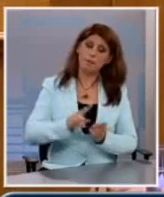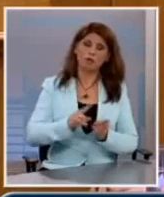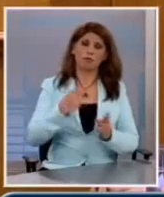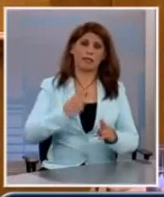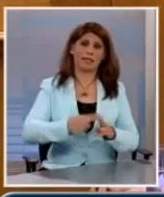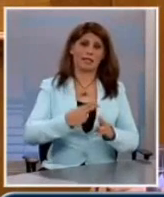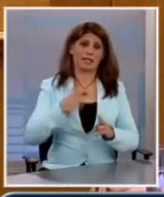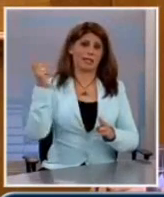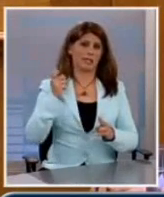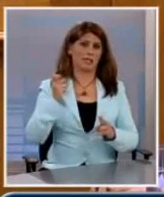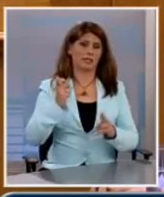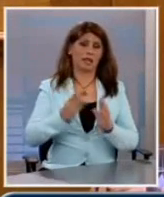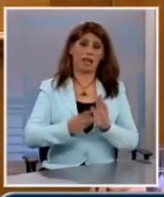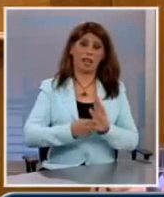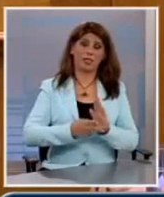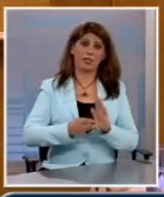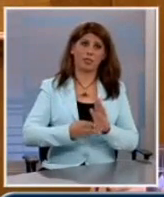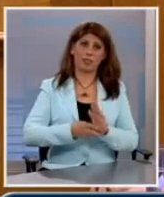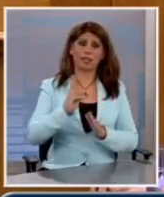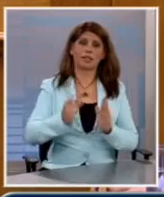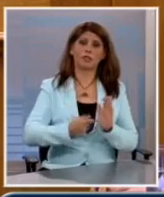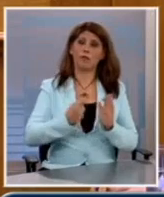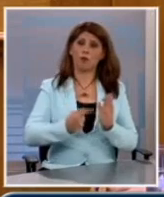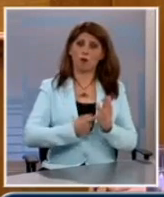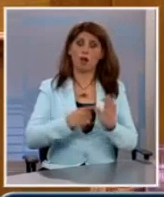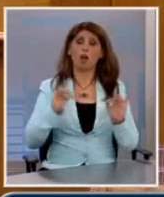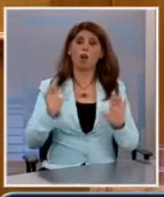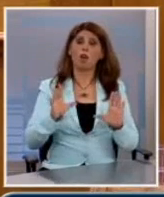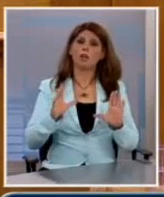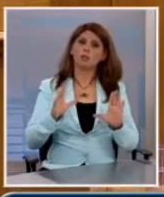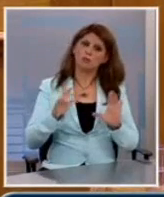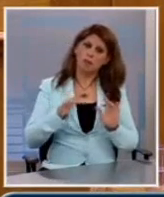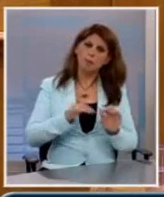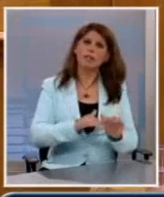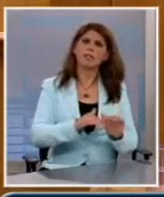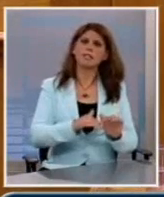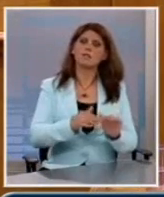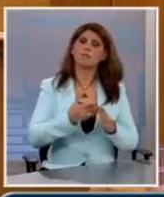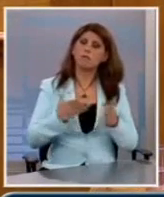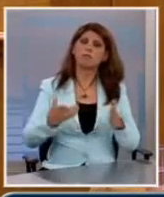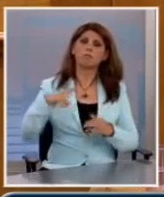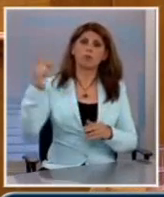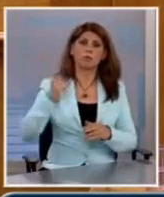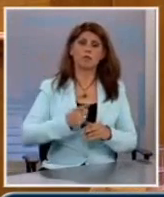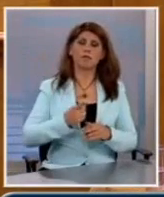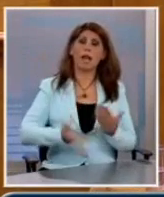κύριες συντάξεις για 13η φορά και χωρίς να επηρεαστεί η συντριπτική πλειοψηφία των